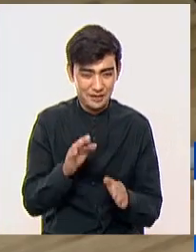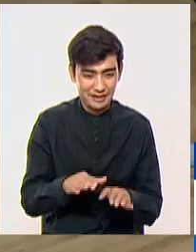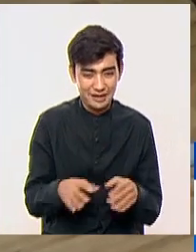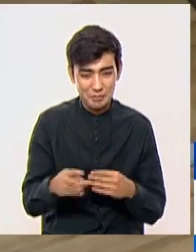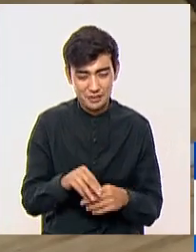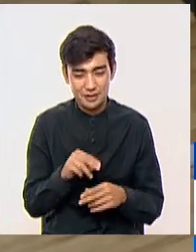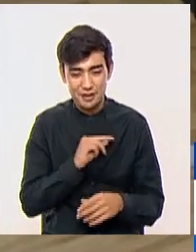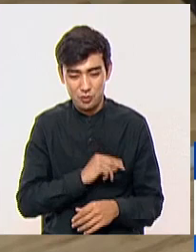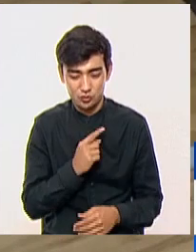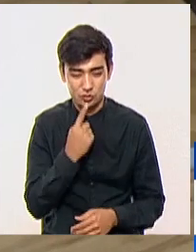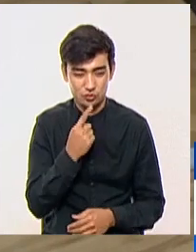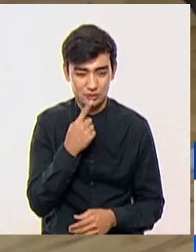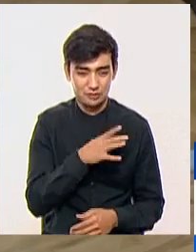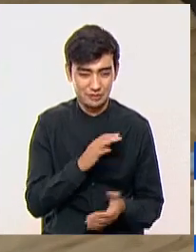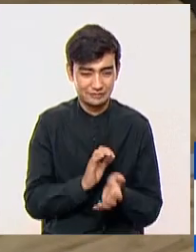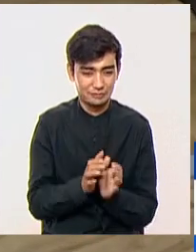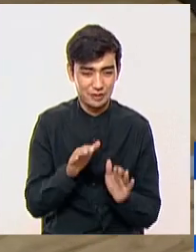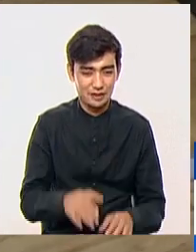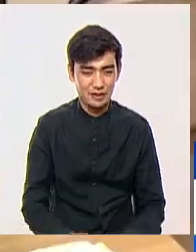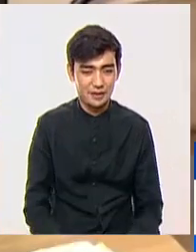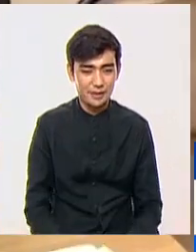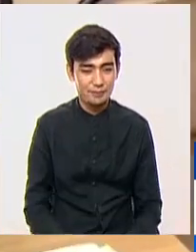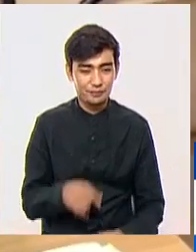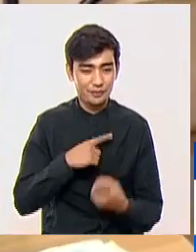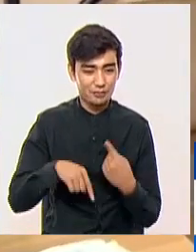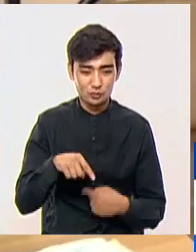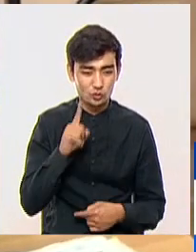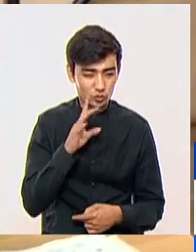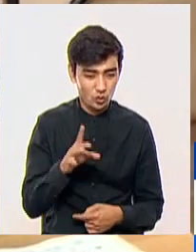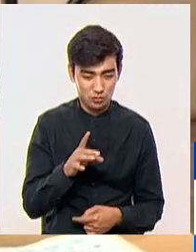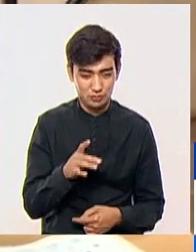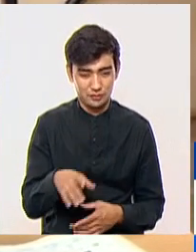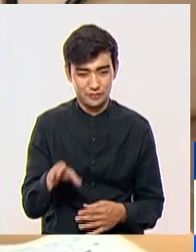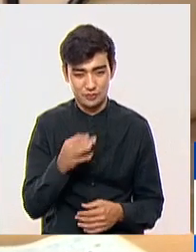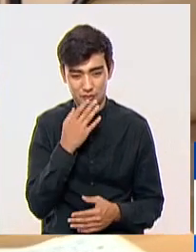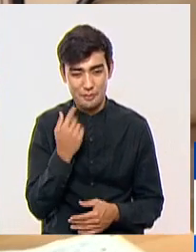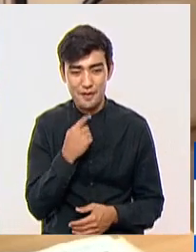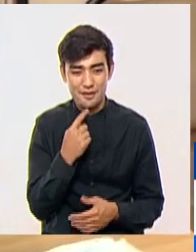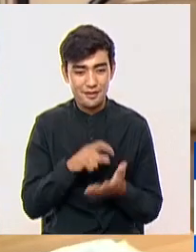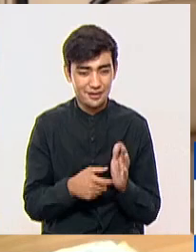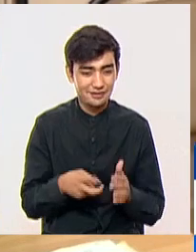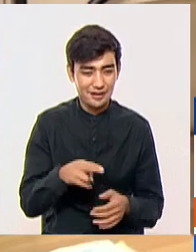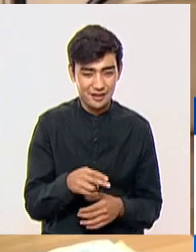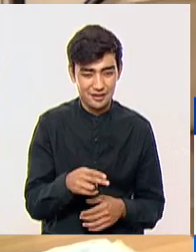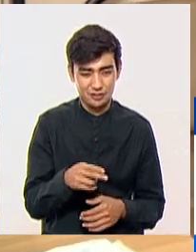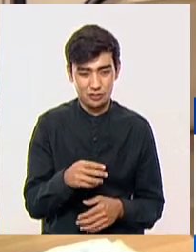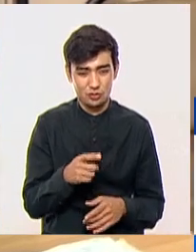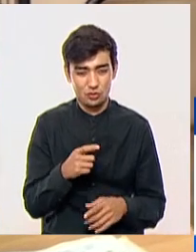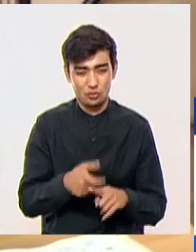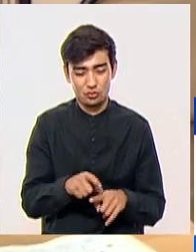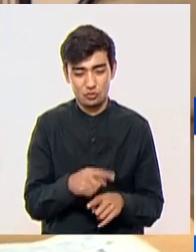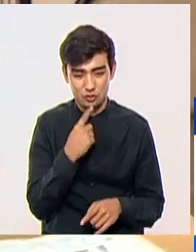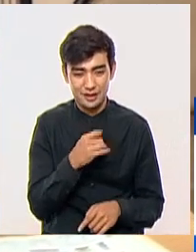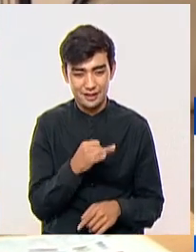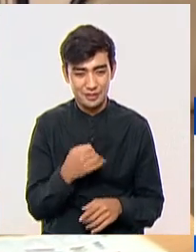балалармен жұмыс істеу қиын дейді. Нам здесь неудобно. Бізге бұл жер ыңғайсыз. Бірінші сынып үшін өте қиын. Көрші сыныппен ортамызды